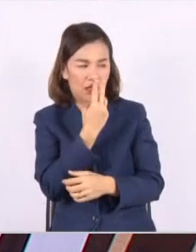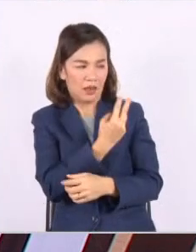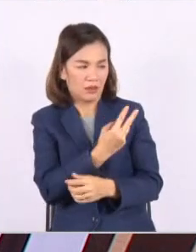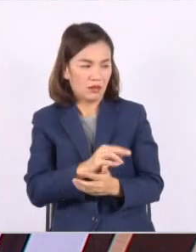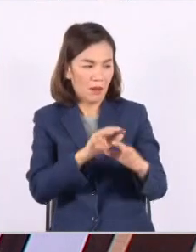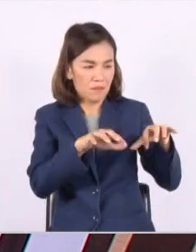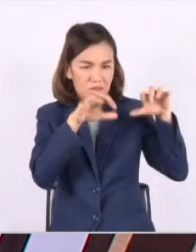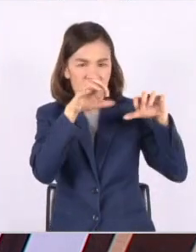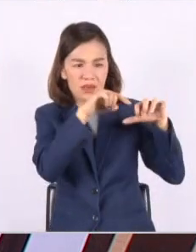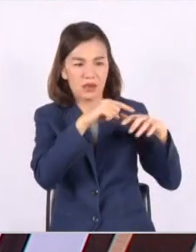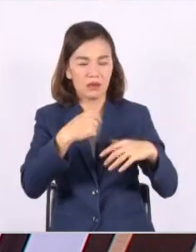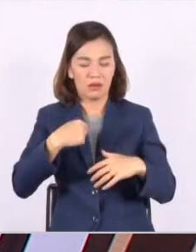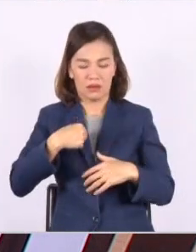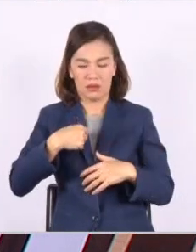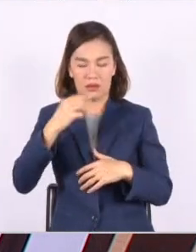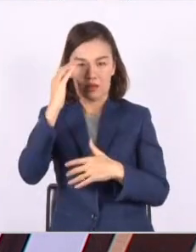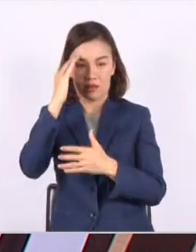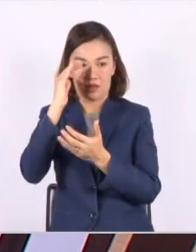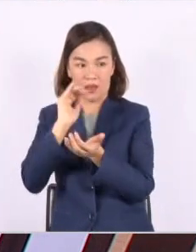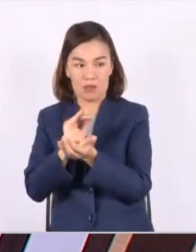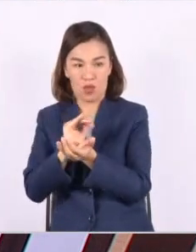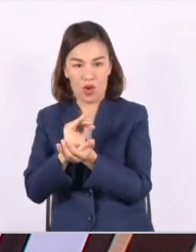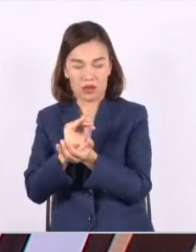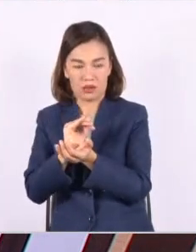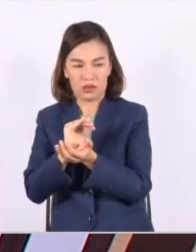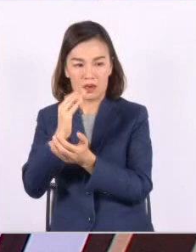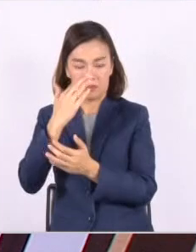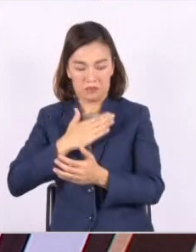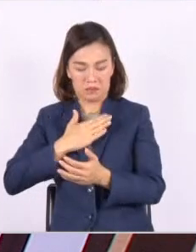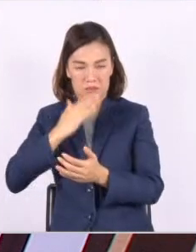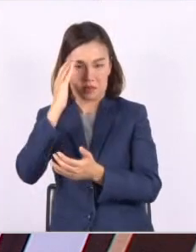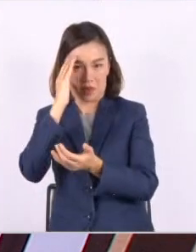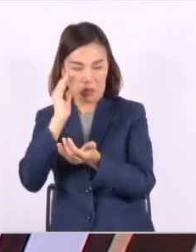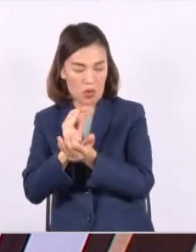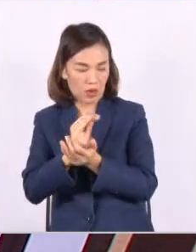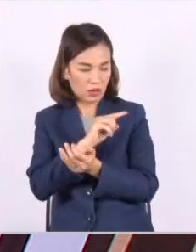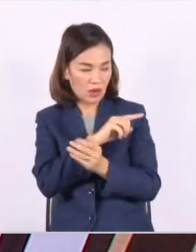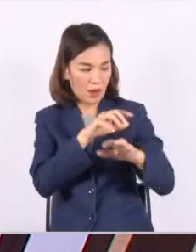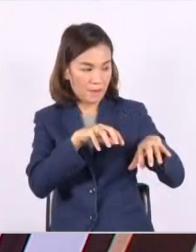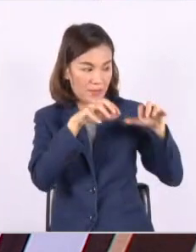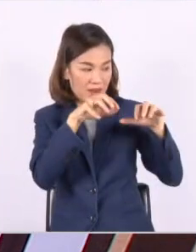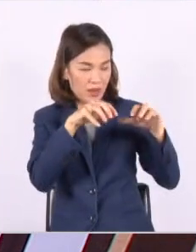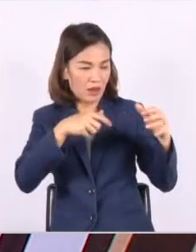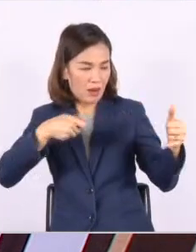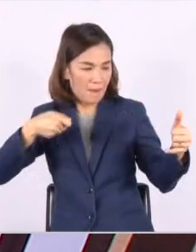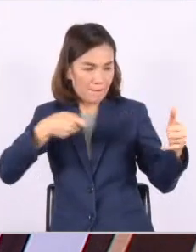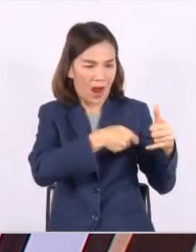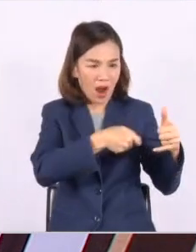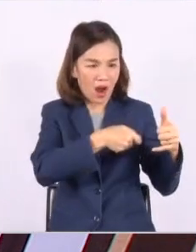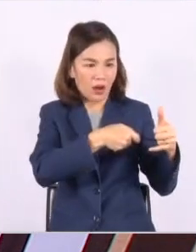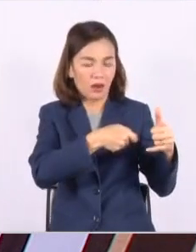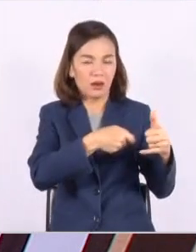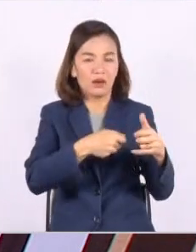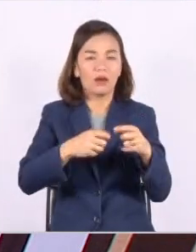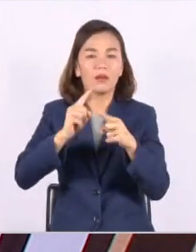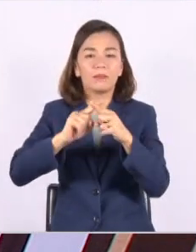หาบอกว่าตัวเองเป็นตำรวจ ตำรวจจะไปฆ่าผีปอบ ตัวเองเป็นตำรวจจะต้องไปฆ่าผีปอบเพื่อแก้ปัญหา ไปกันใหญ ่ก็เลยใช้มีดปาด